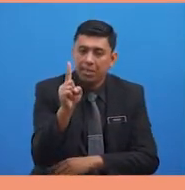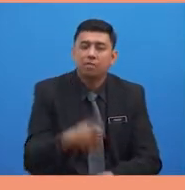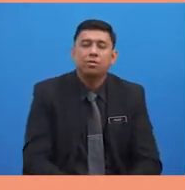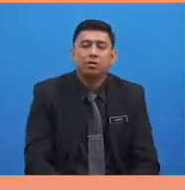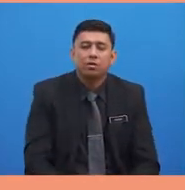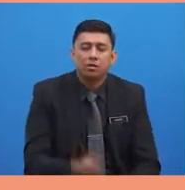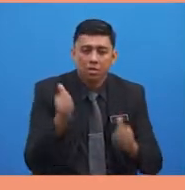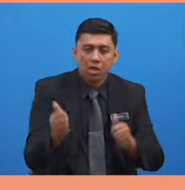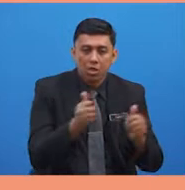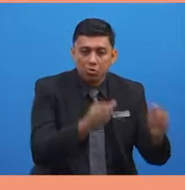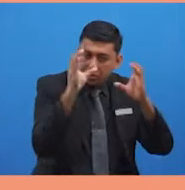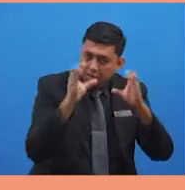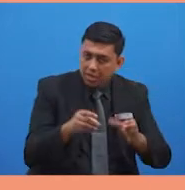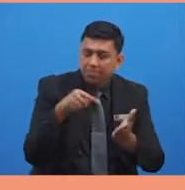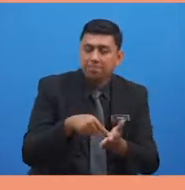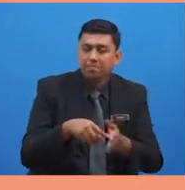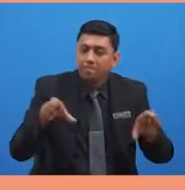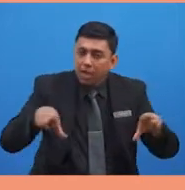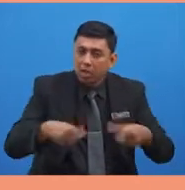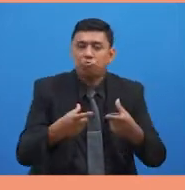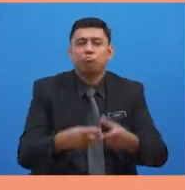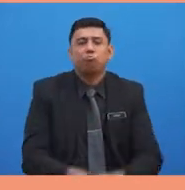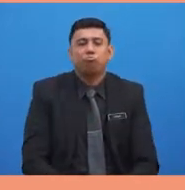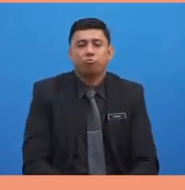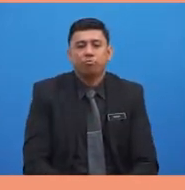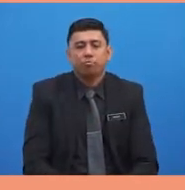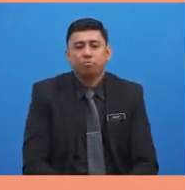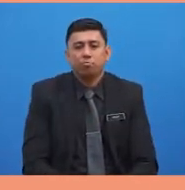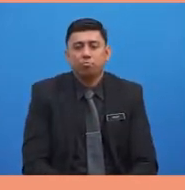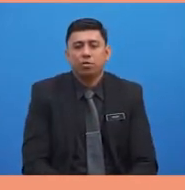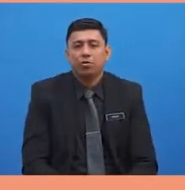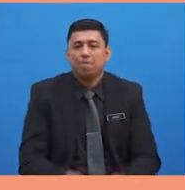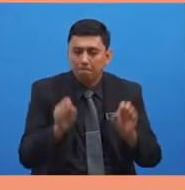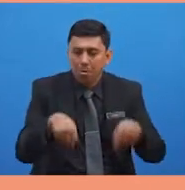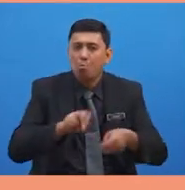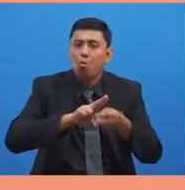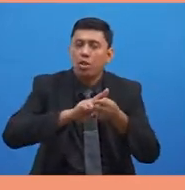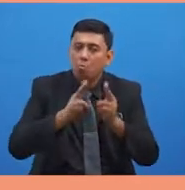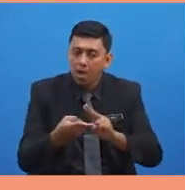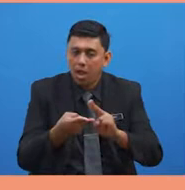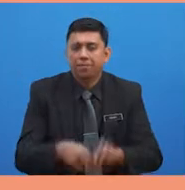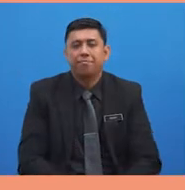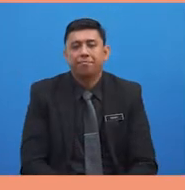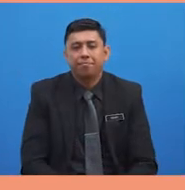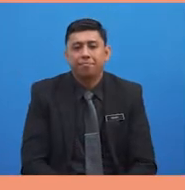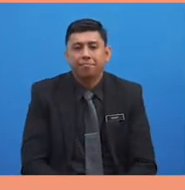atau cara ini, iaitu dengan melakukan pengisytiharan pemboleh ubah.